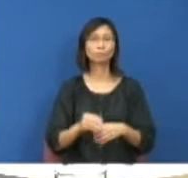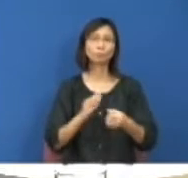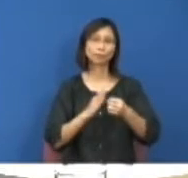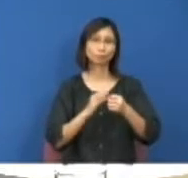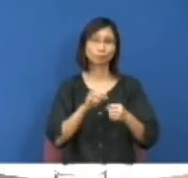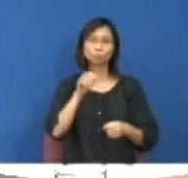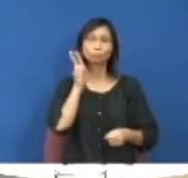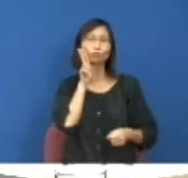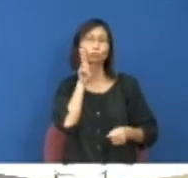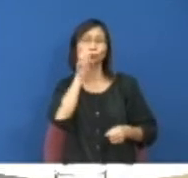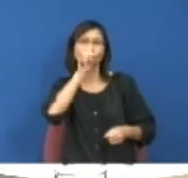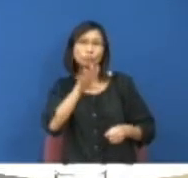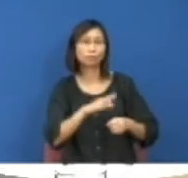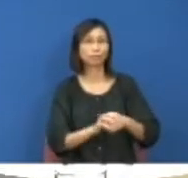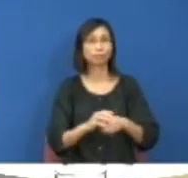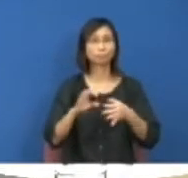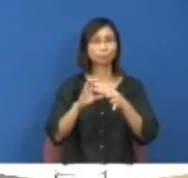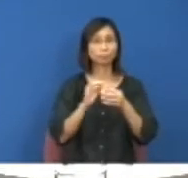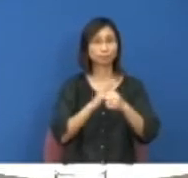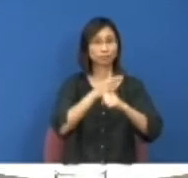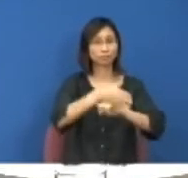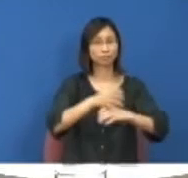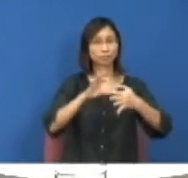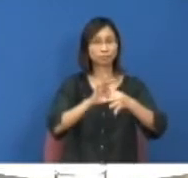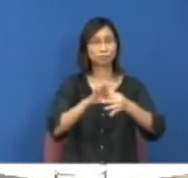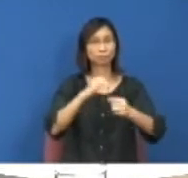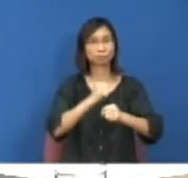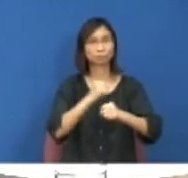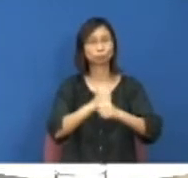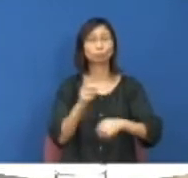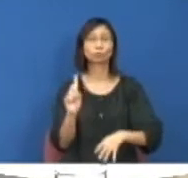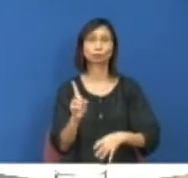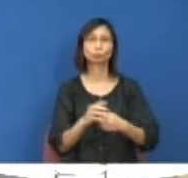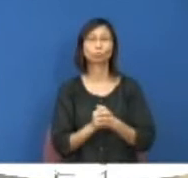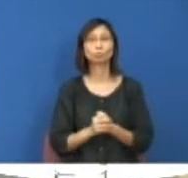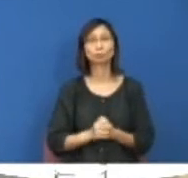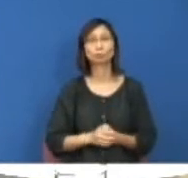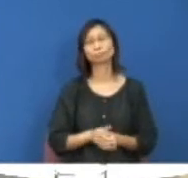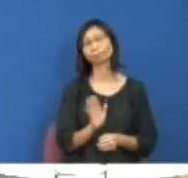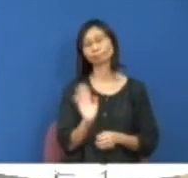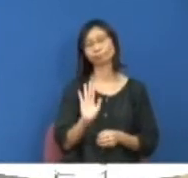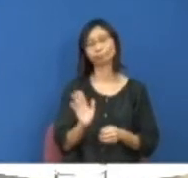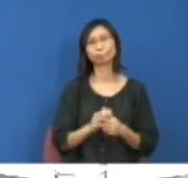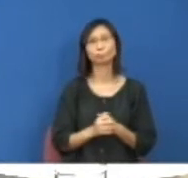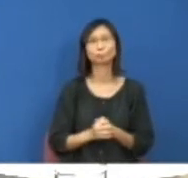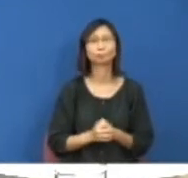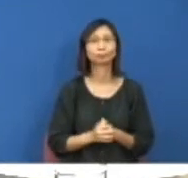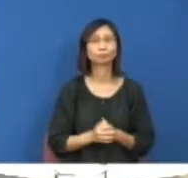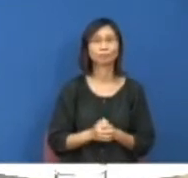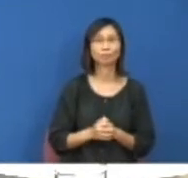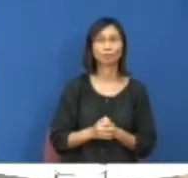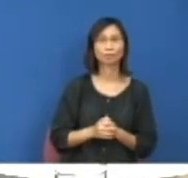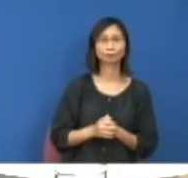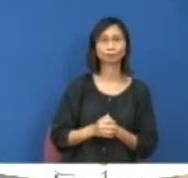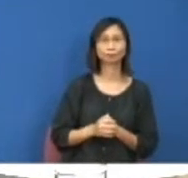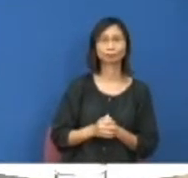咧，根本就係第一係無需，第二就呢一個冇必要啦，係咪？即係其實